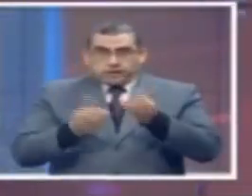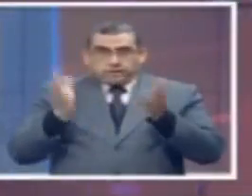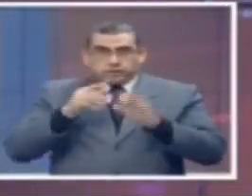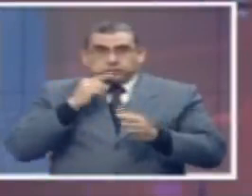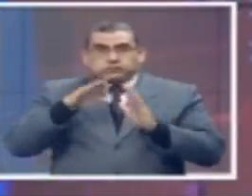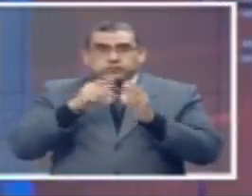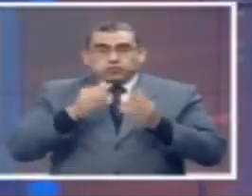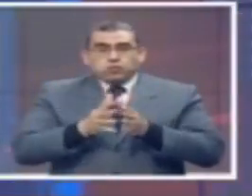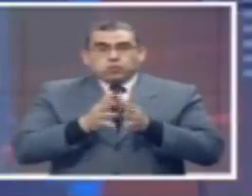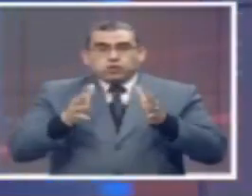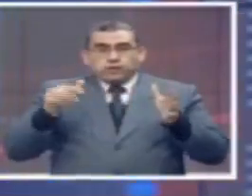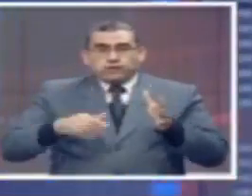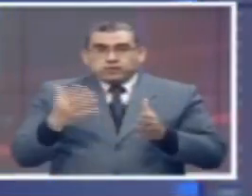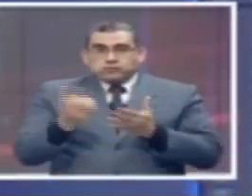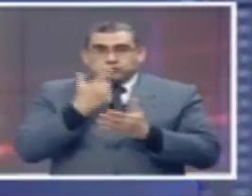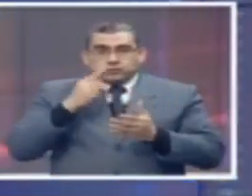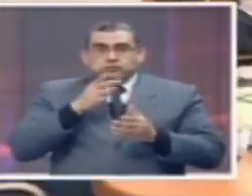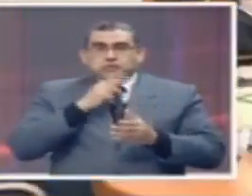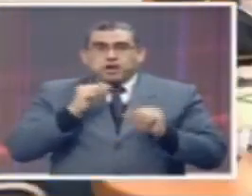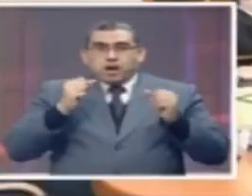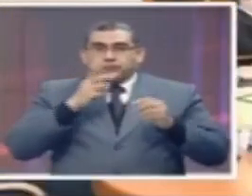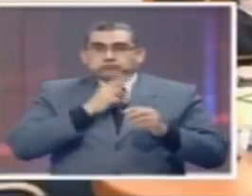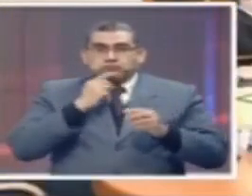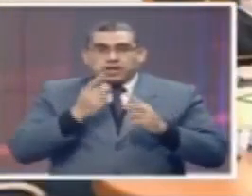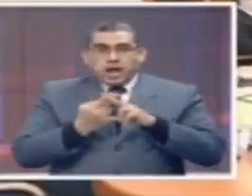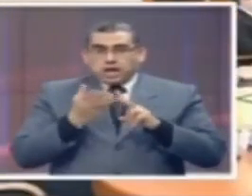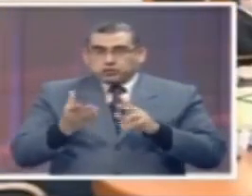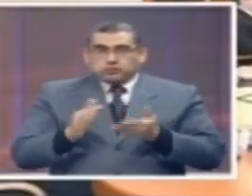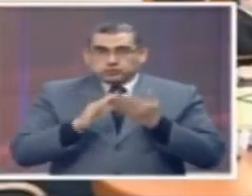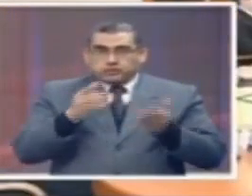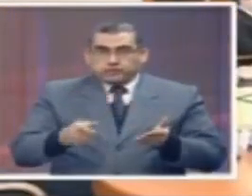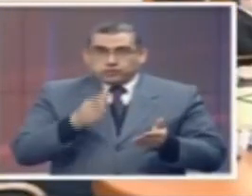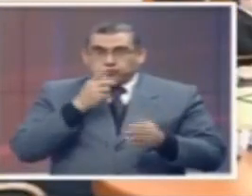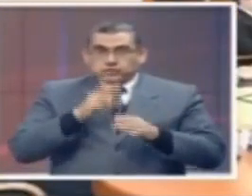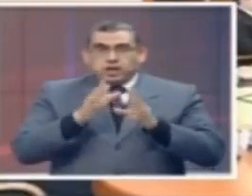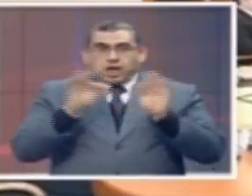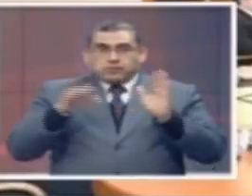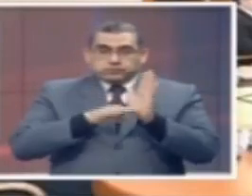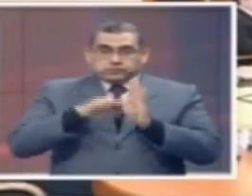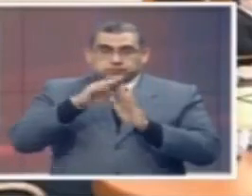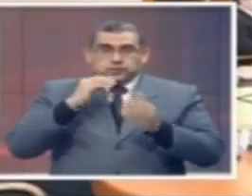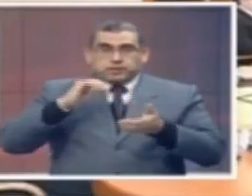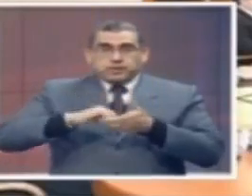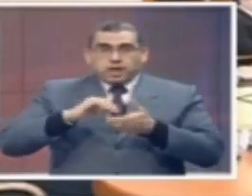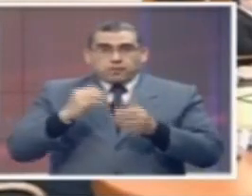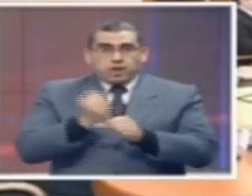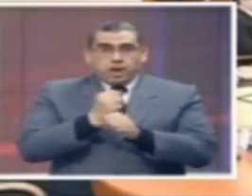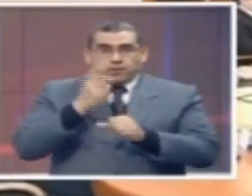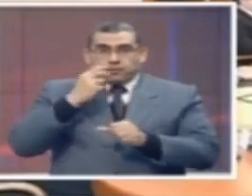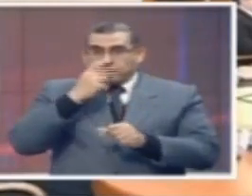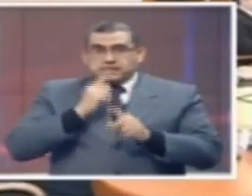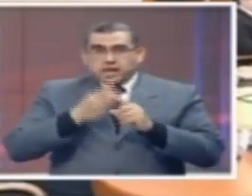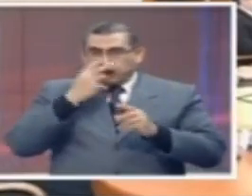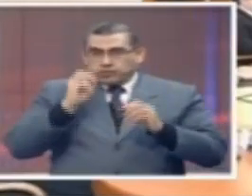يتعلق بالتوسع في استخدام الطاقة النظيفة من الغاز الطبيعي، وكذلك استكمال منظومة التعامل مع المخلفات